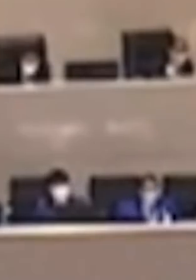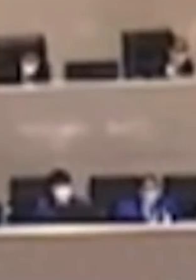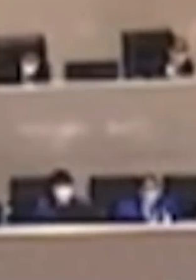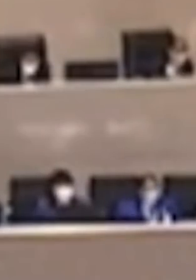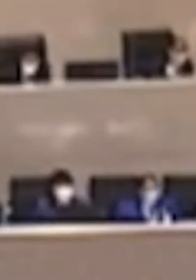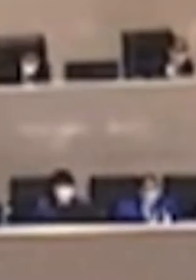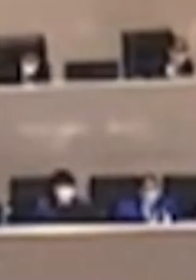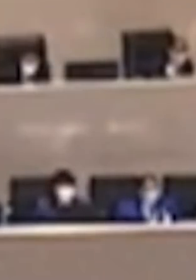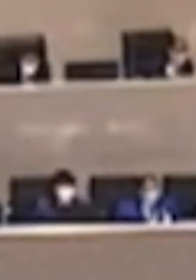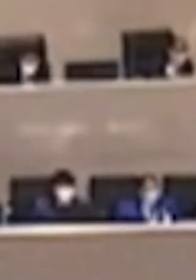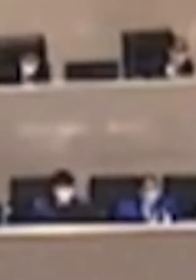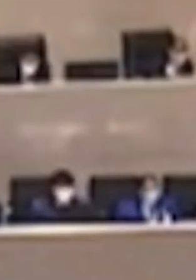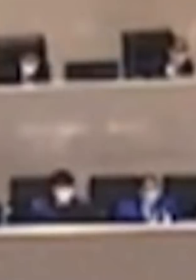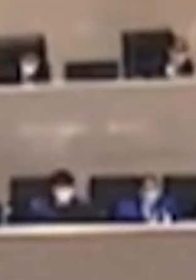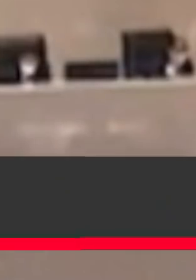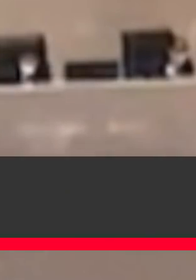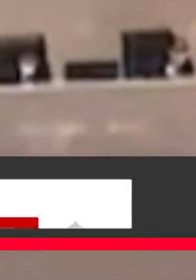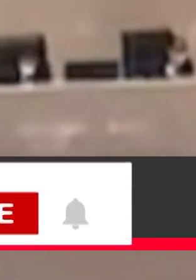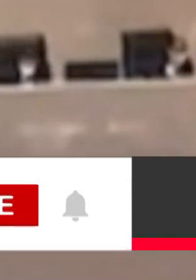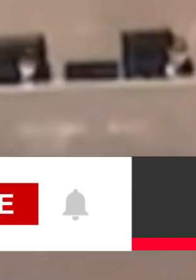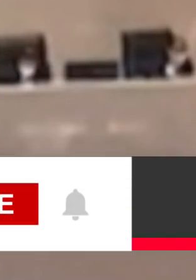ธิ์เตมียเวชจากนั้นก็เป็น